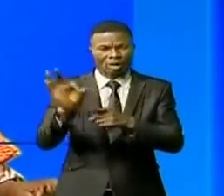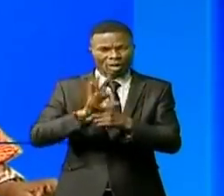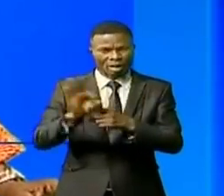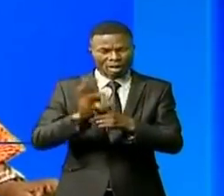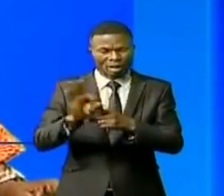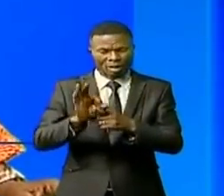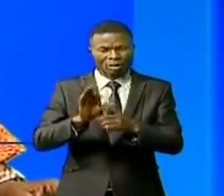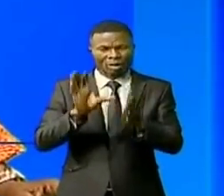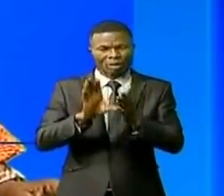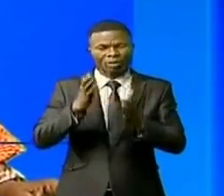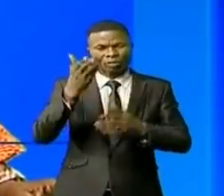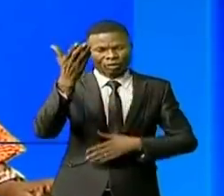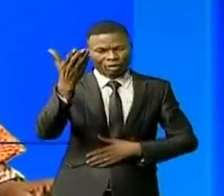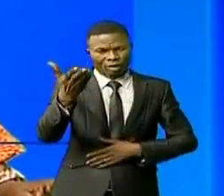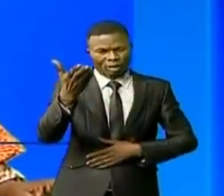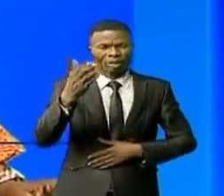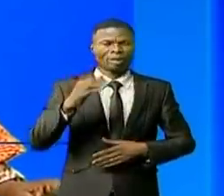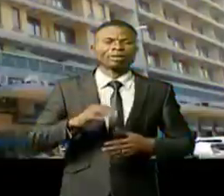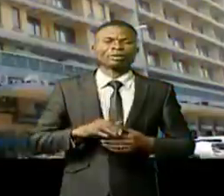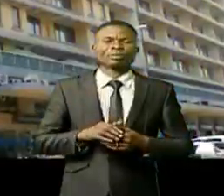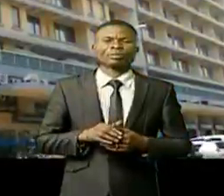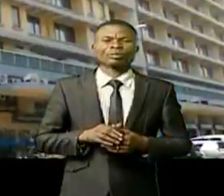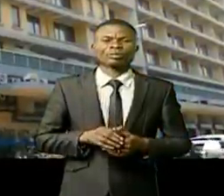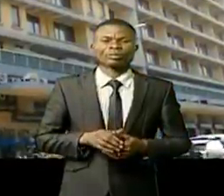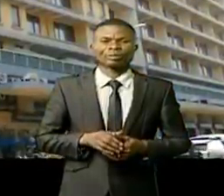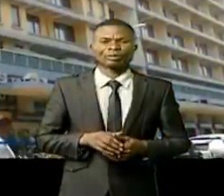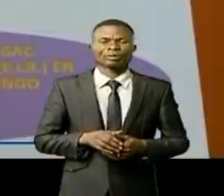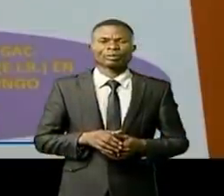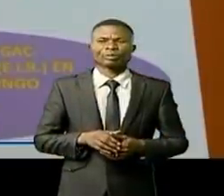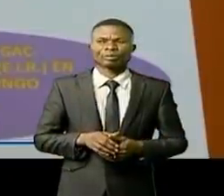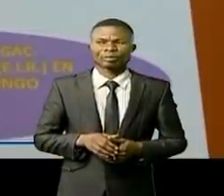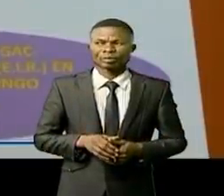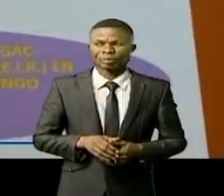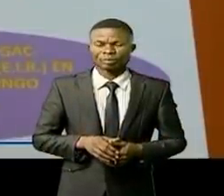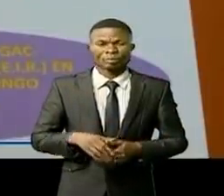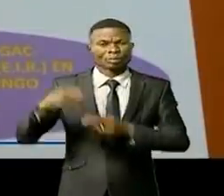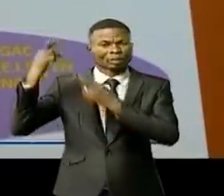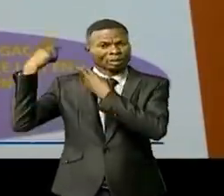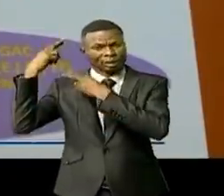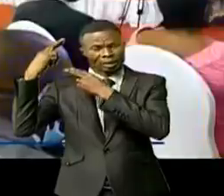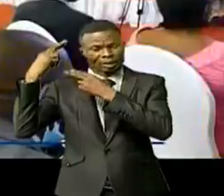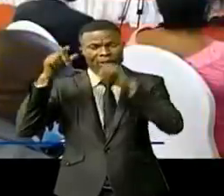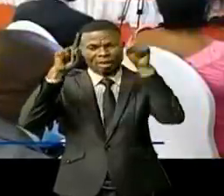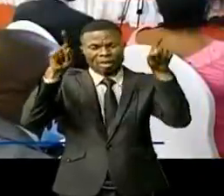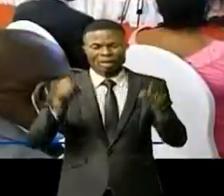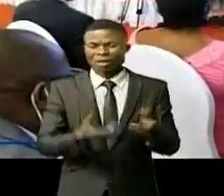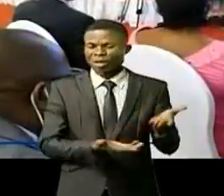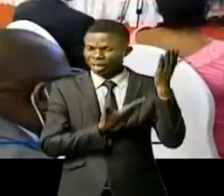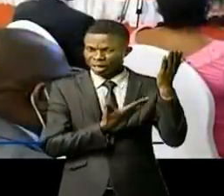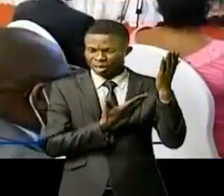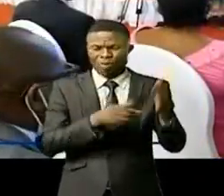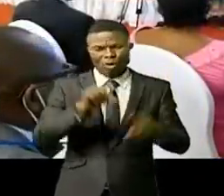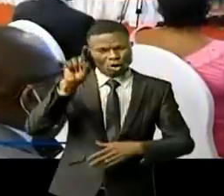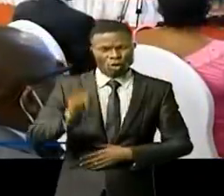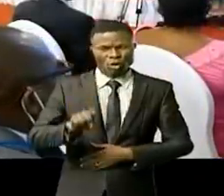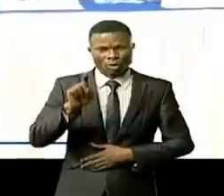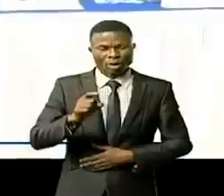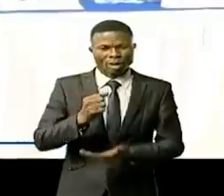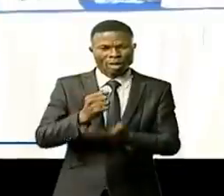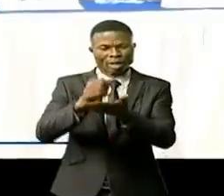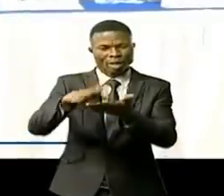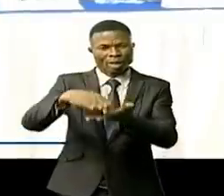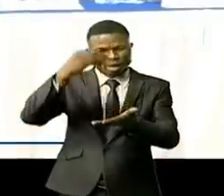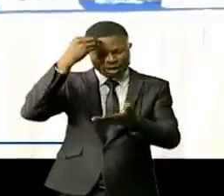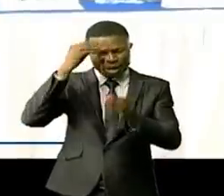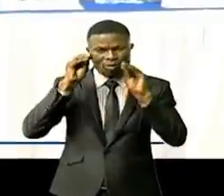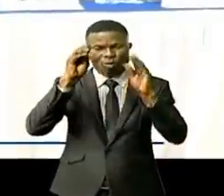dit Guy Blaise Kitiki. La radio est un média chaud et interactif qui facilite l'apprentissage des